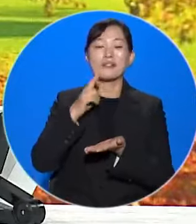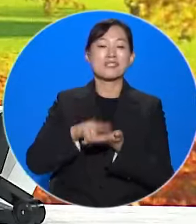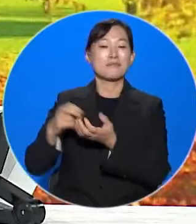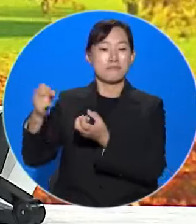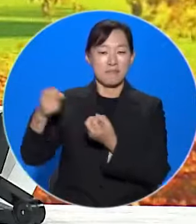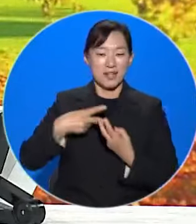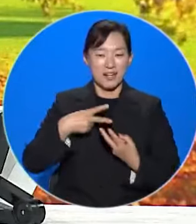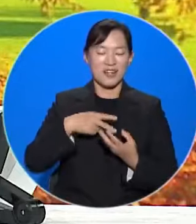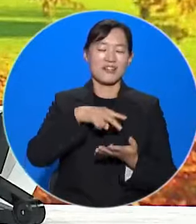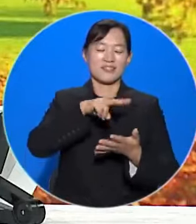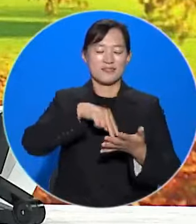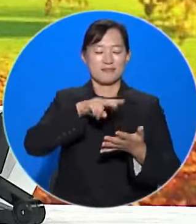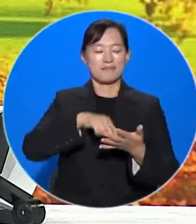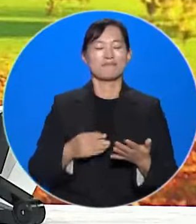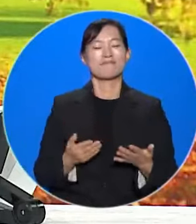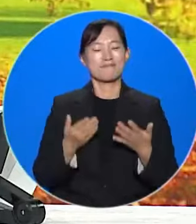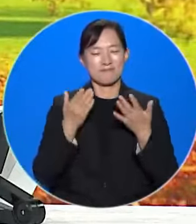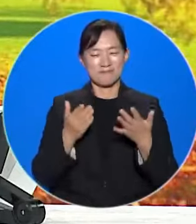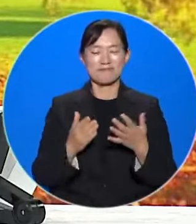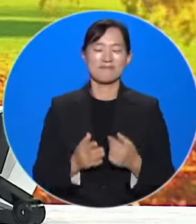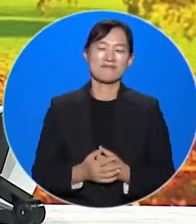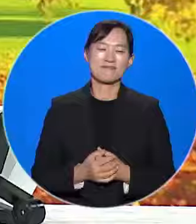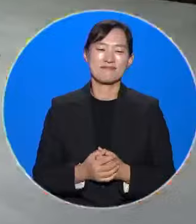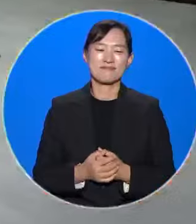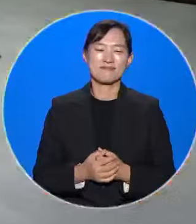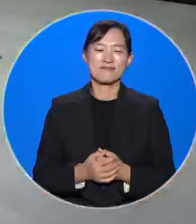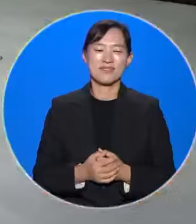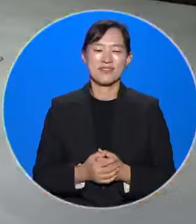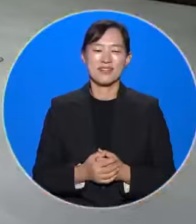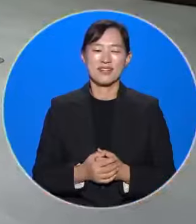있는데요. 제가 한번 읽어보도록 하겠습니다.